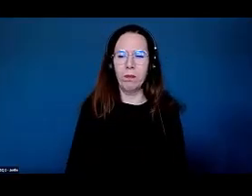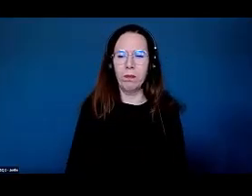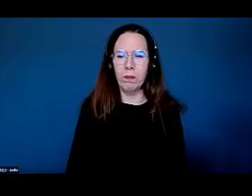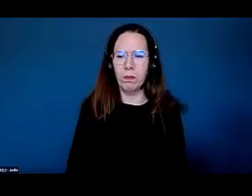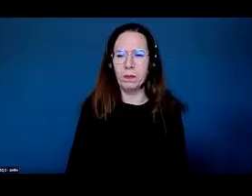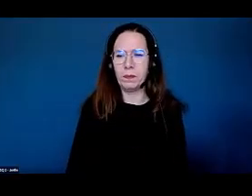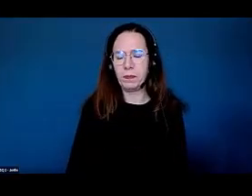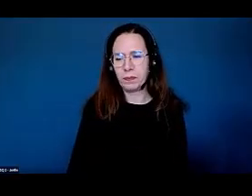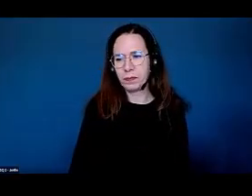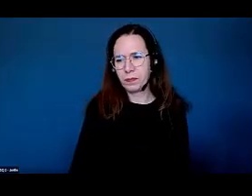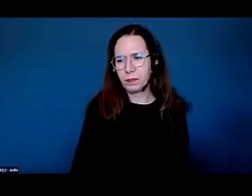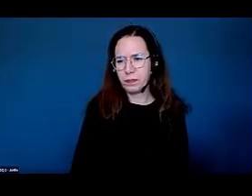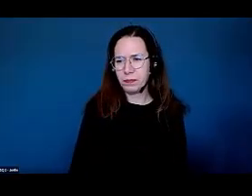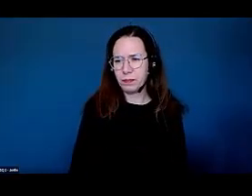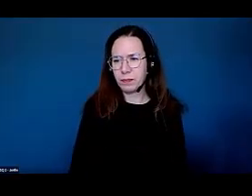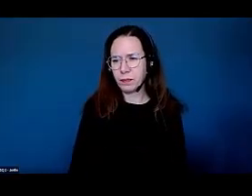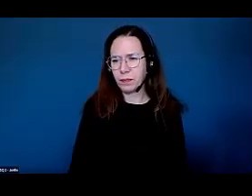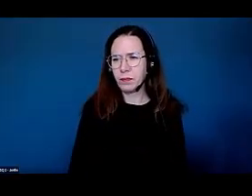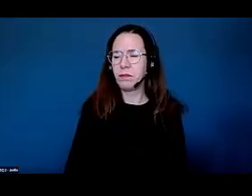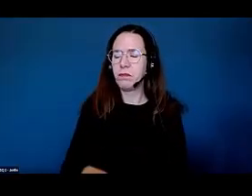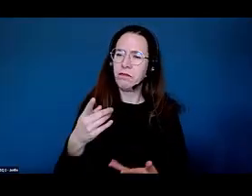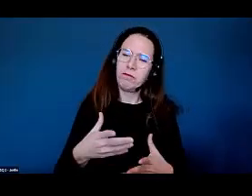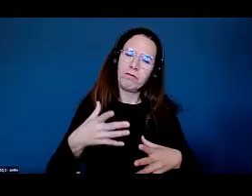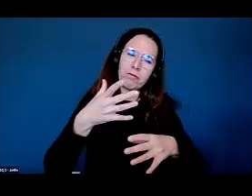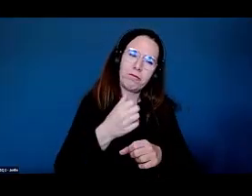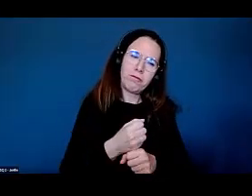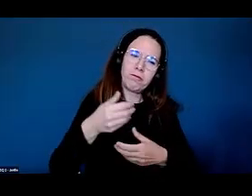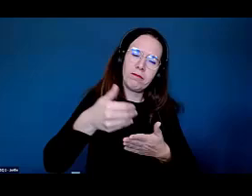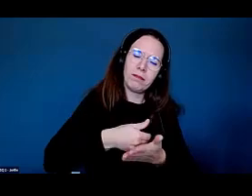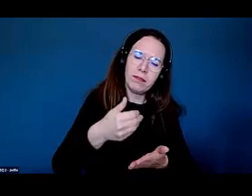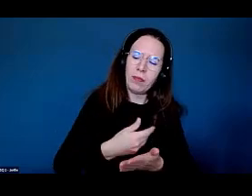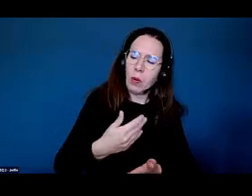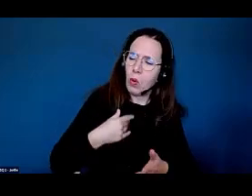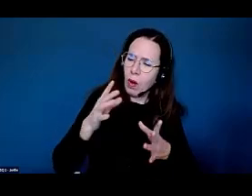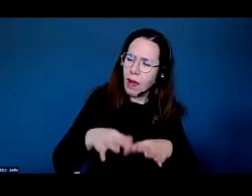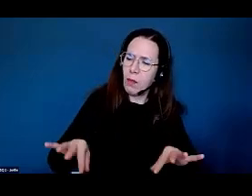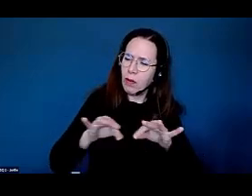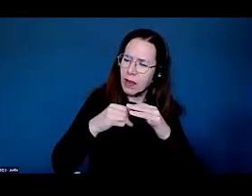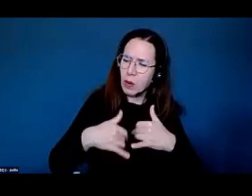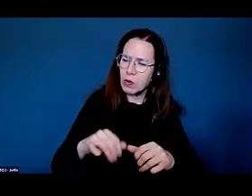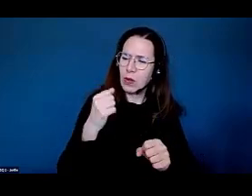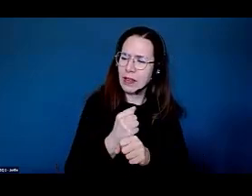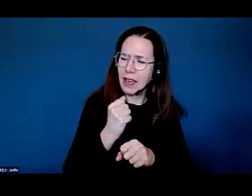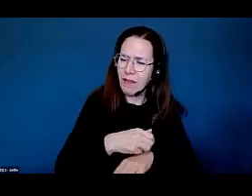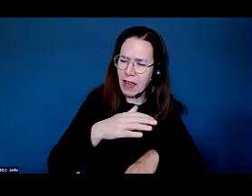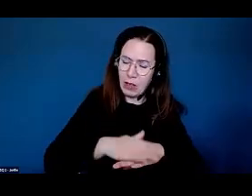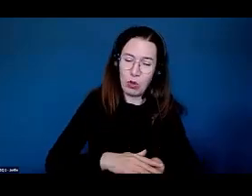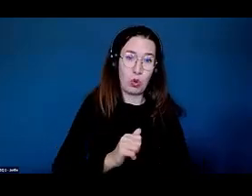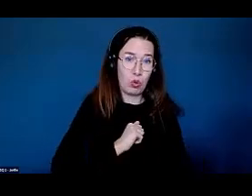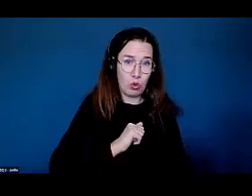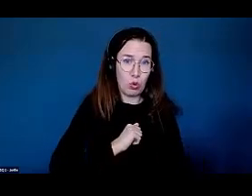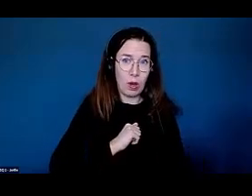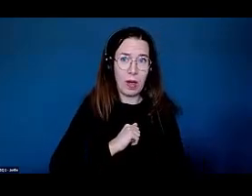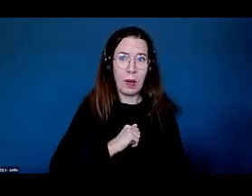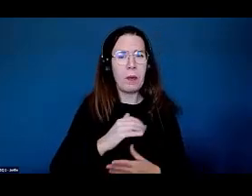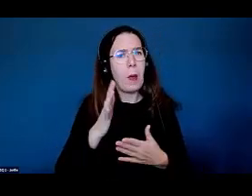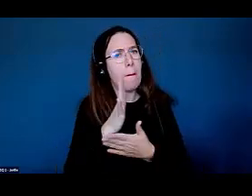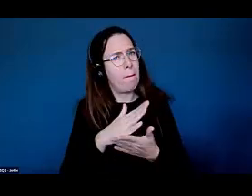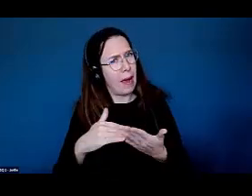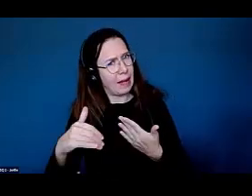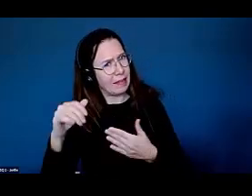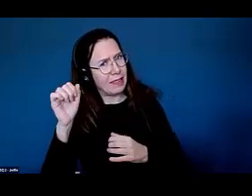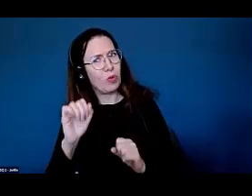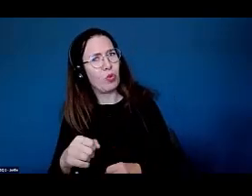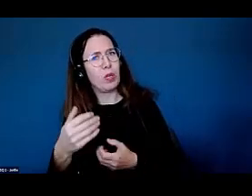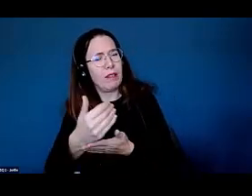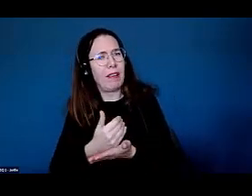Et tu nous as expliqué pourquoi il faut continuer à travailler sur soi et certaines choses